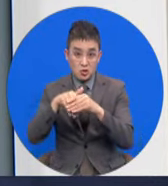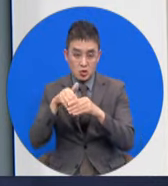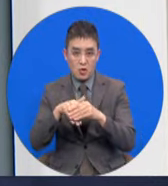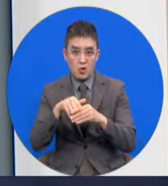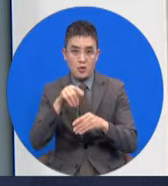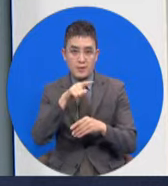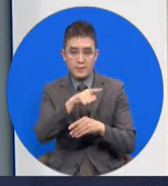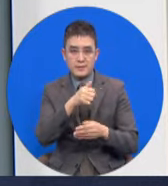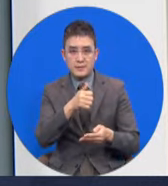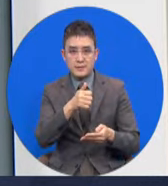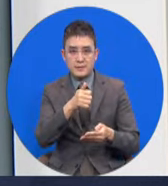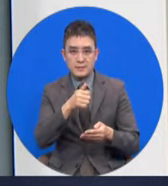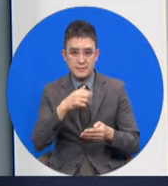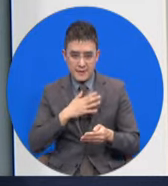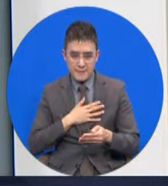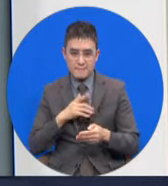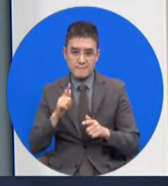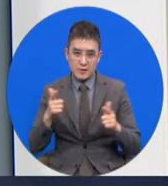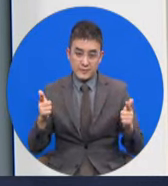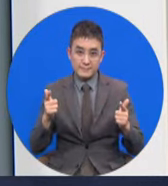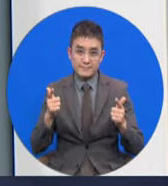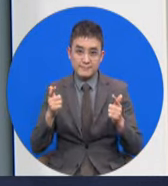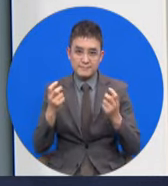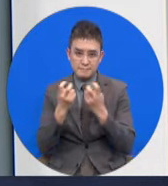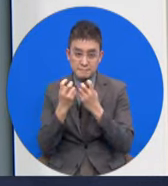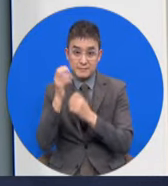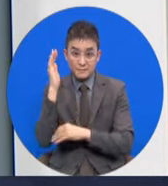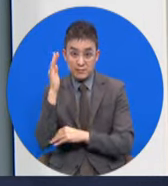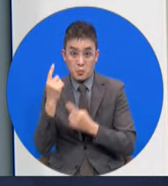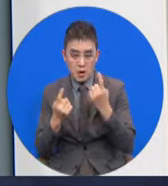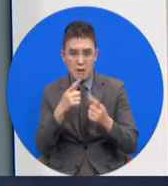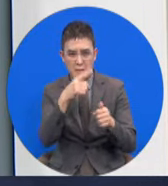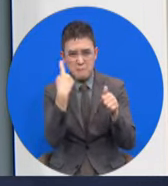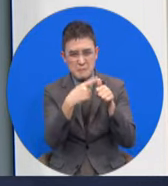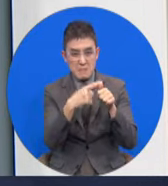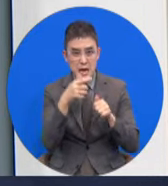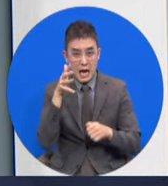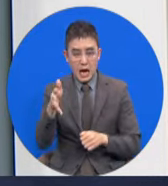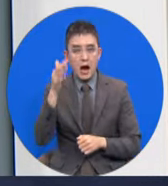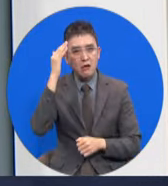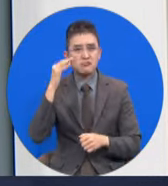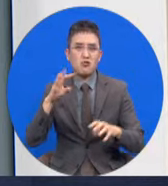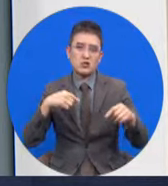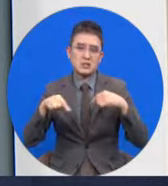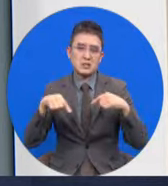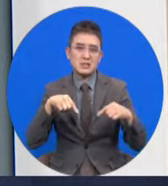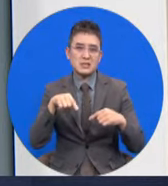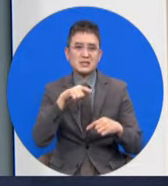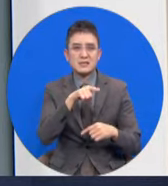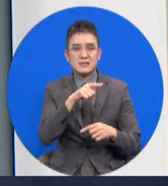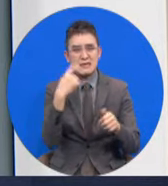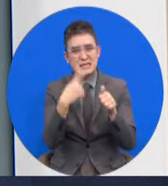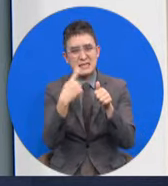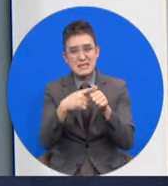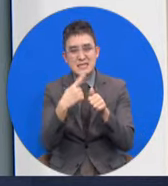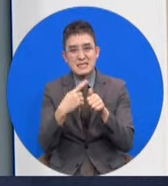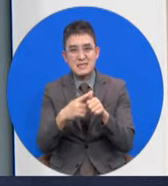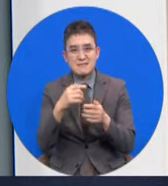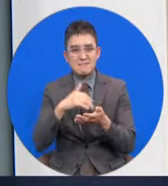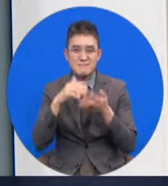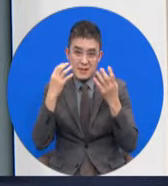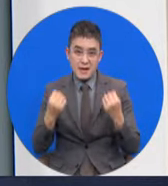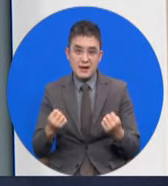측면만 부각시키는 이런 선거 행태를 이제 비토크라시라고 하는데 한국 정치에 유난히 비토크라시가 많은 것이죠. 이번에도